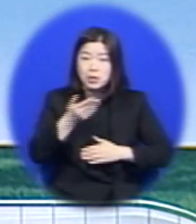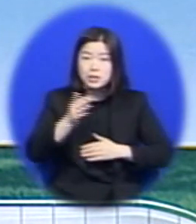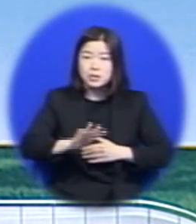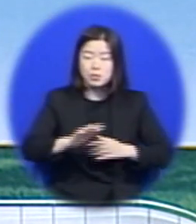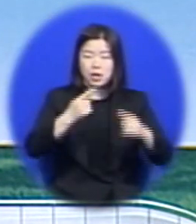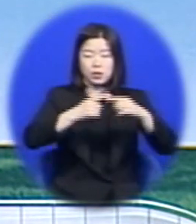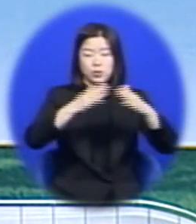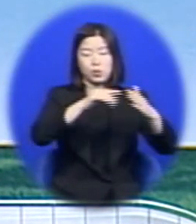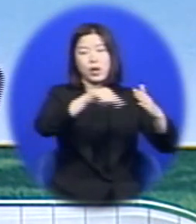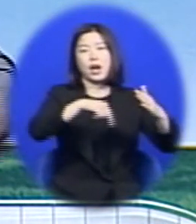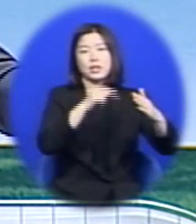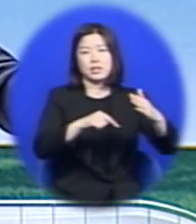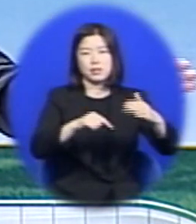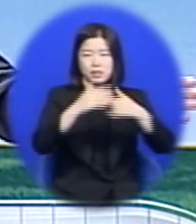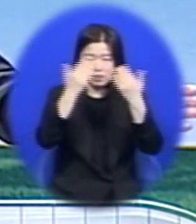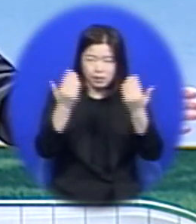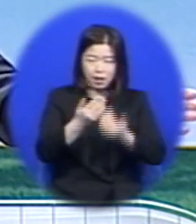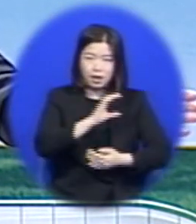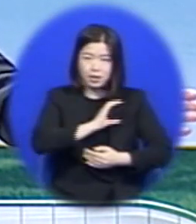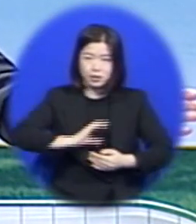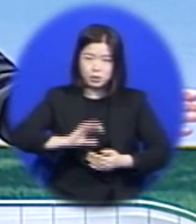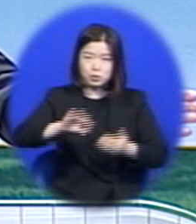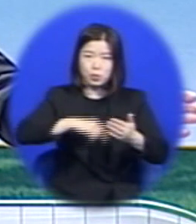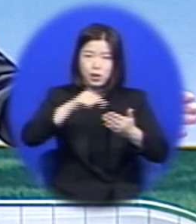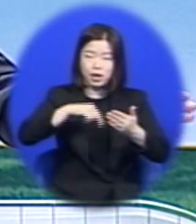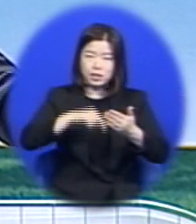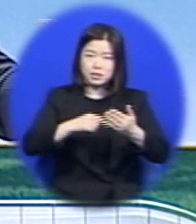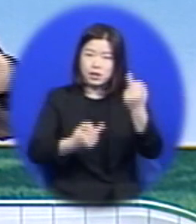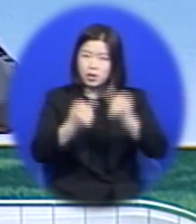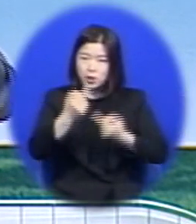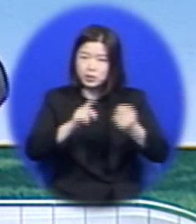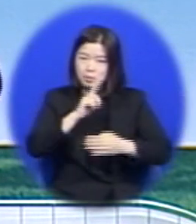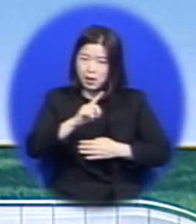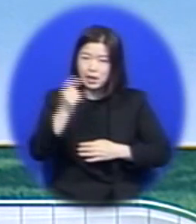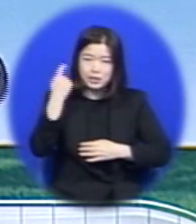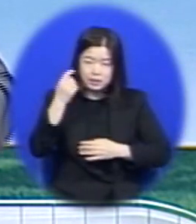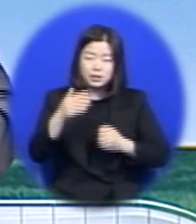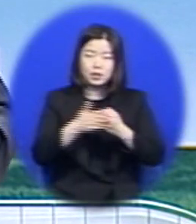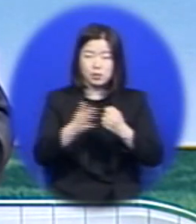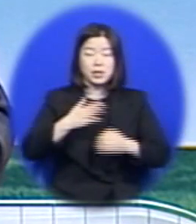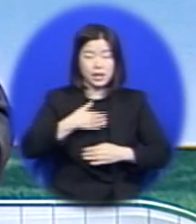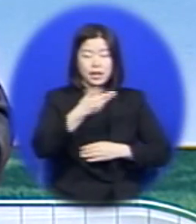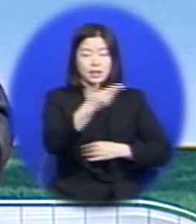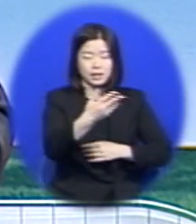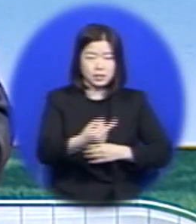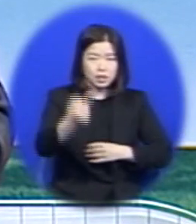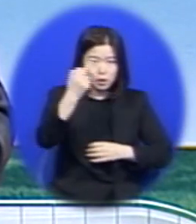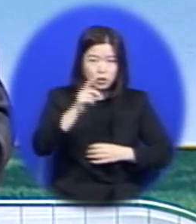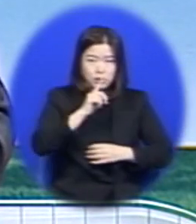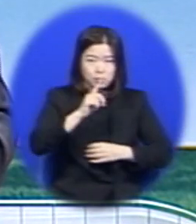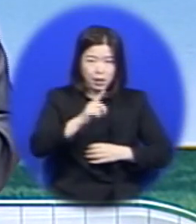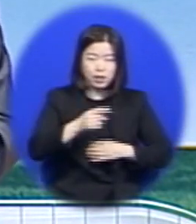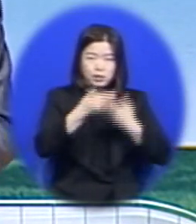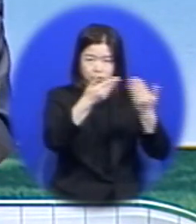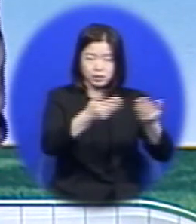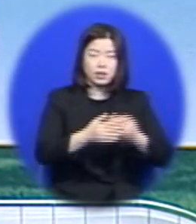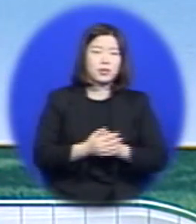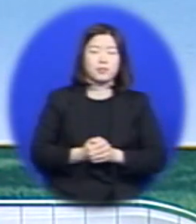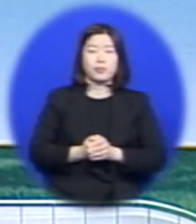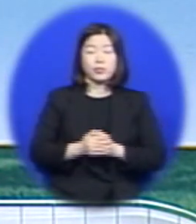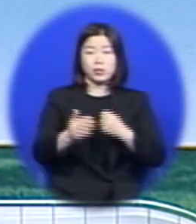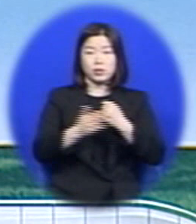안에서는 우리가 다 그리스도 안에서 형제라고 하니 내가 당신을 형님이라고 부르겠다고. 그래서